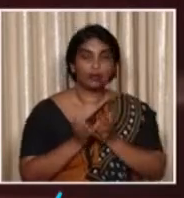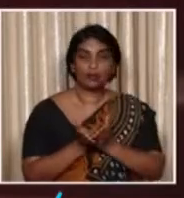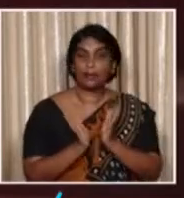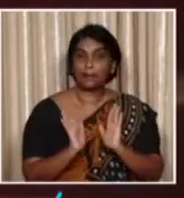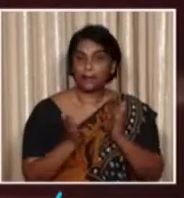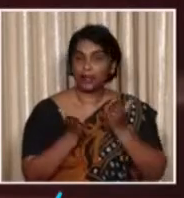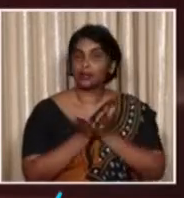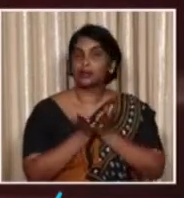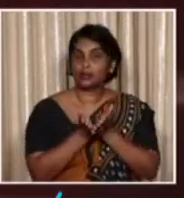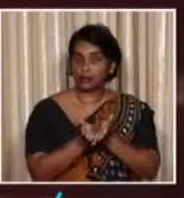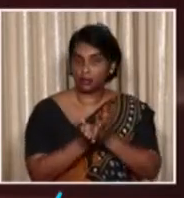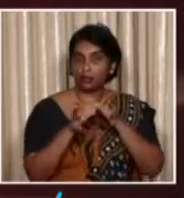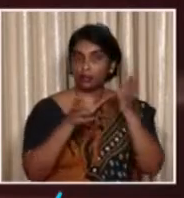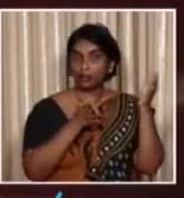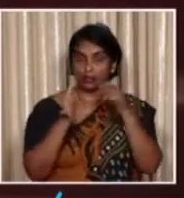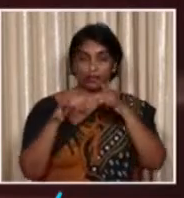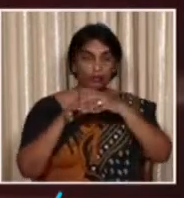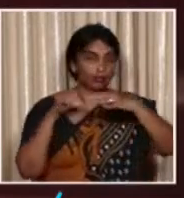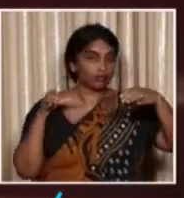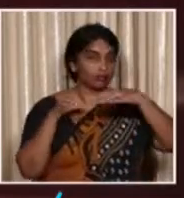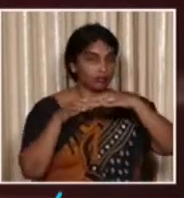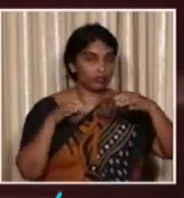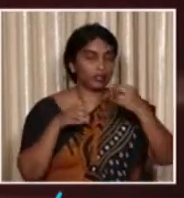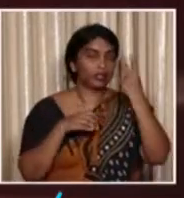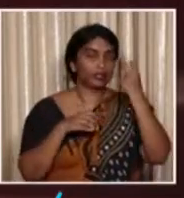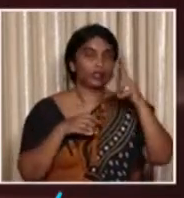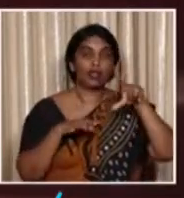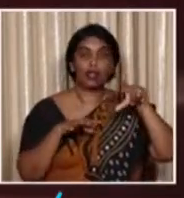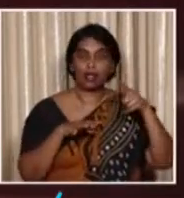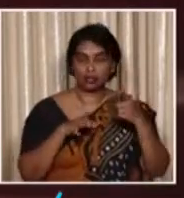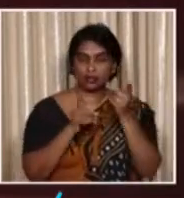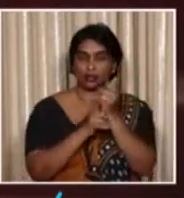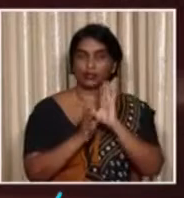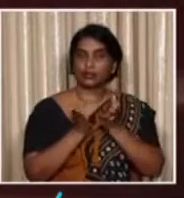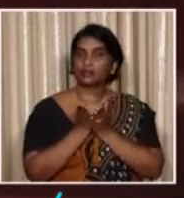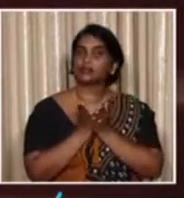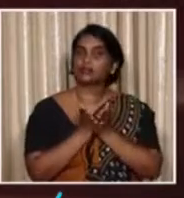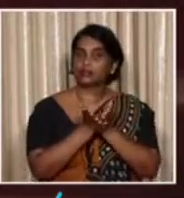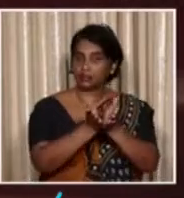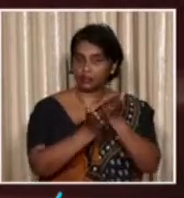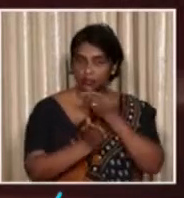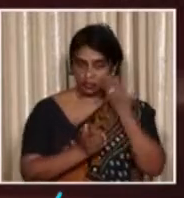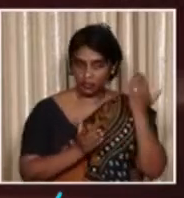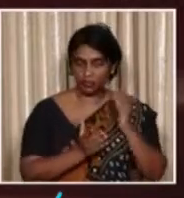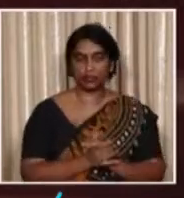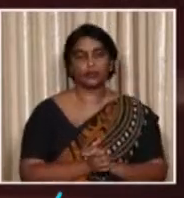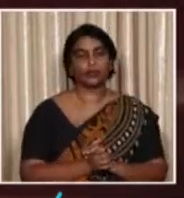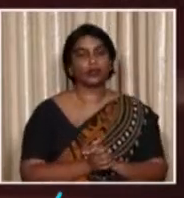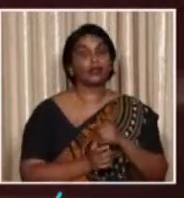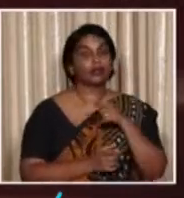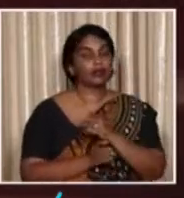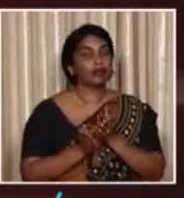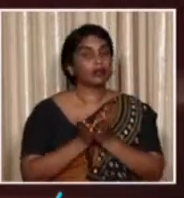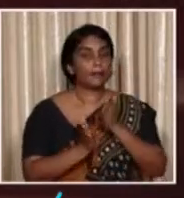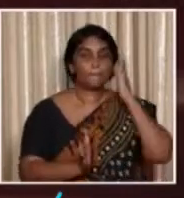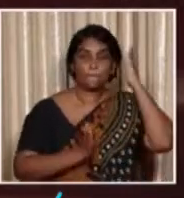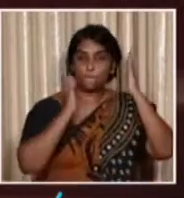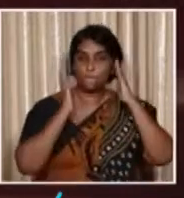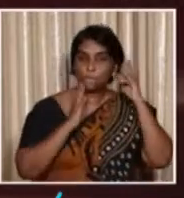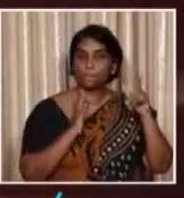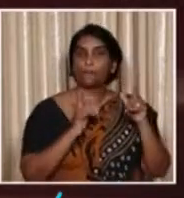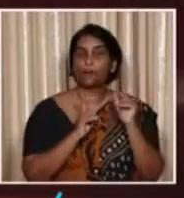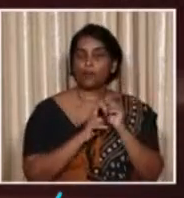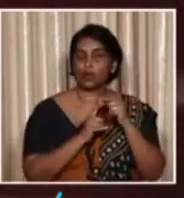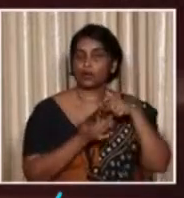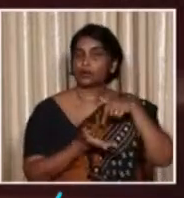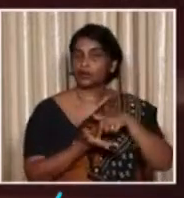කළ නෞකාවේ බහලුම් කන්ටේනර්ස් 2700ක් එකවර ප්‍රවාහනය කළ හැකිය. මෙම නැව මැලේසියාවේ